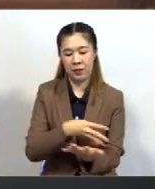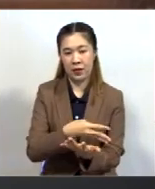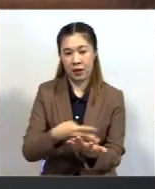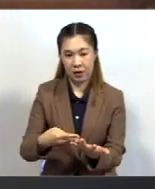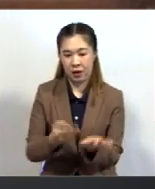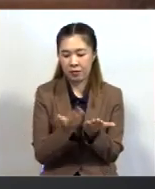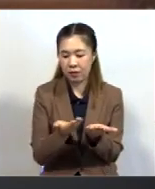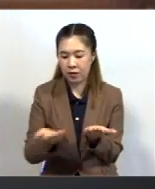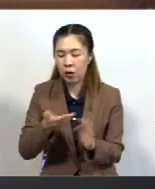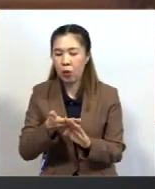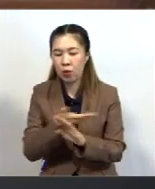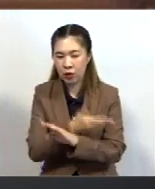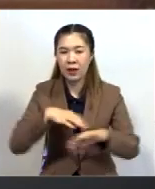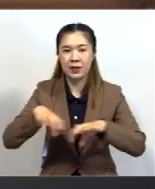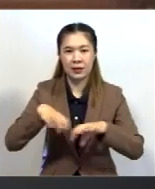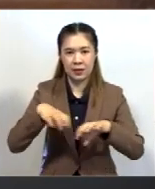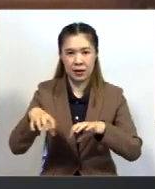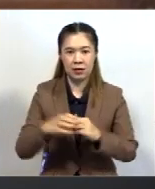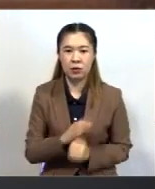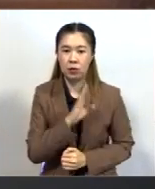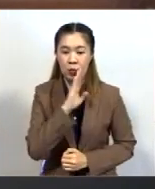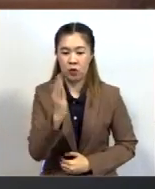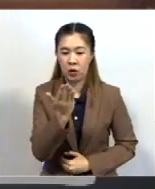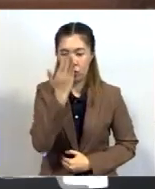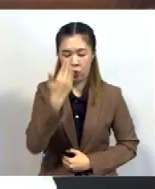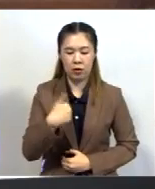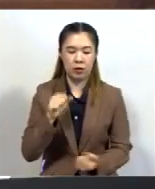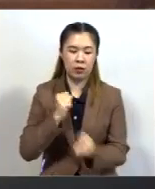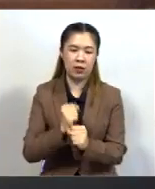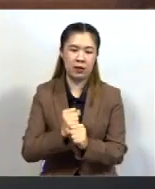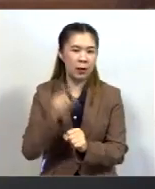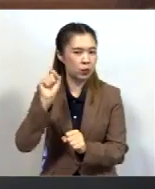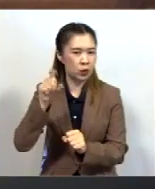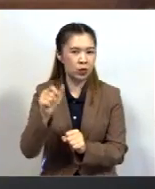านี้ไว้ล่วงหน้านะครับเมื่อถึงเวลาเราจะปฏิบัติได้โดยทันที